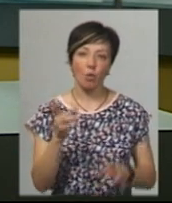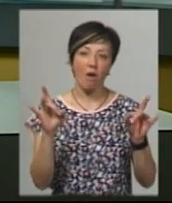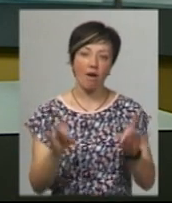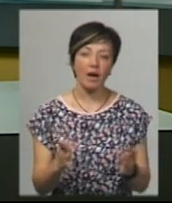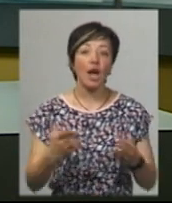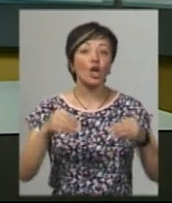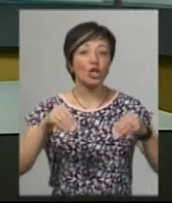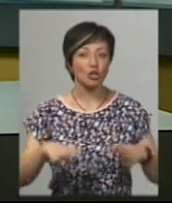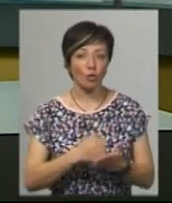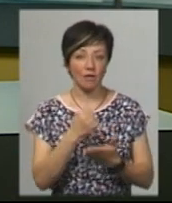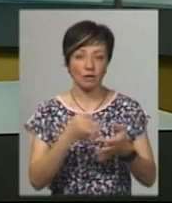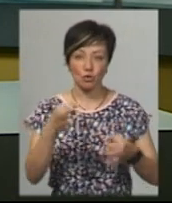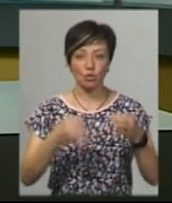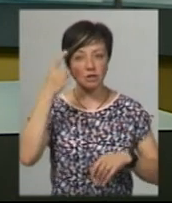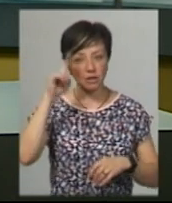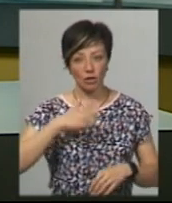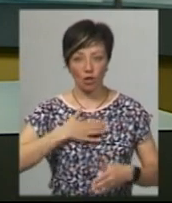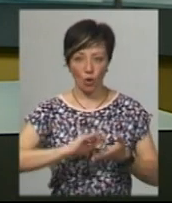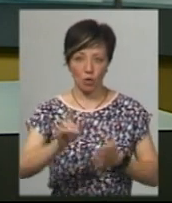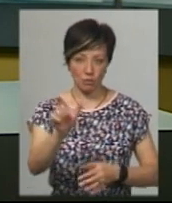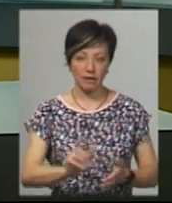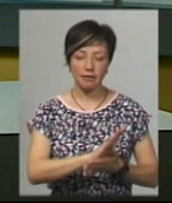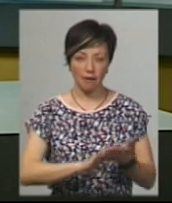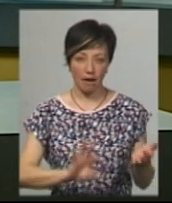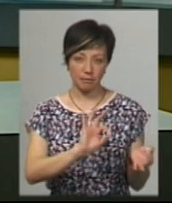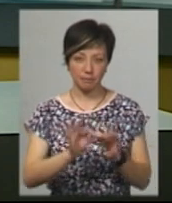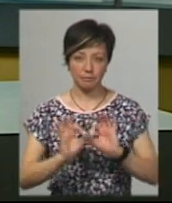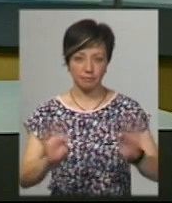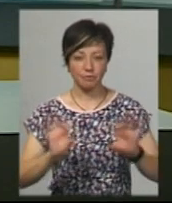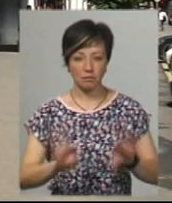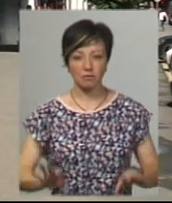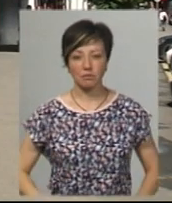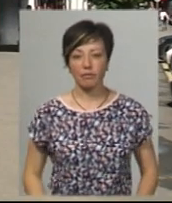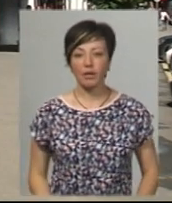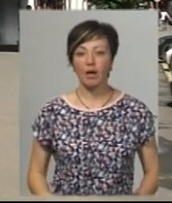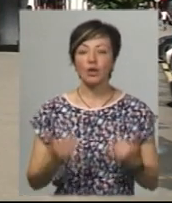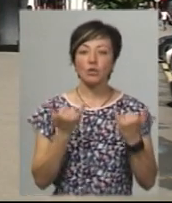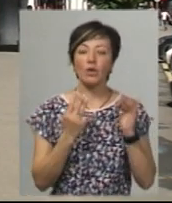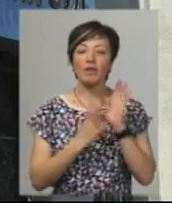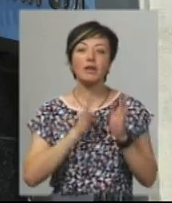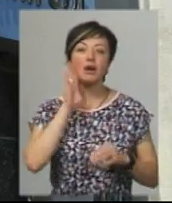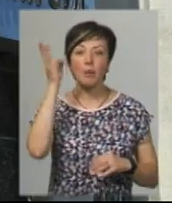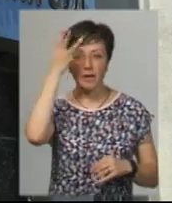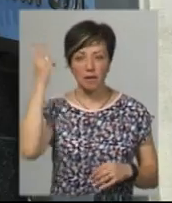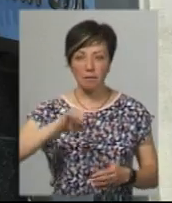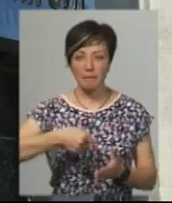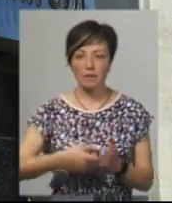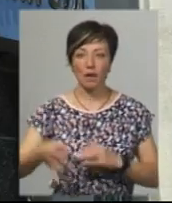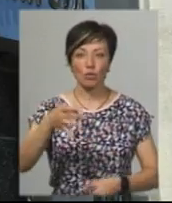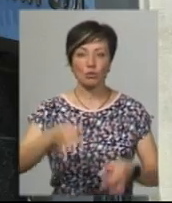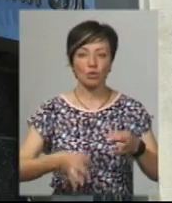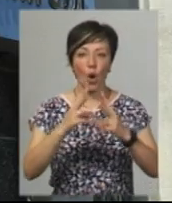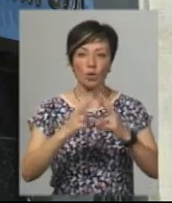ще рішення ухвалив суд, знають мої колеги. Подробиці далі у сюжеті. Сьогодні о 9 ранку у Хмельницькому міськрайонному